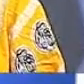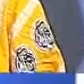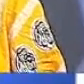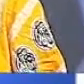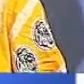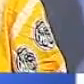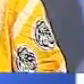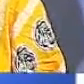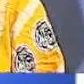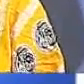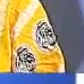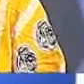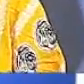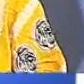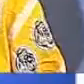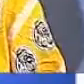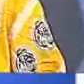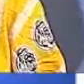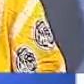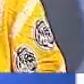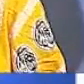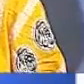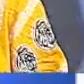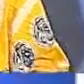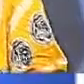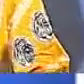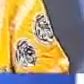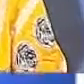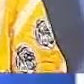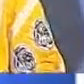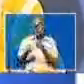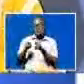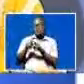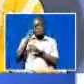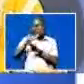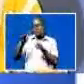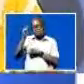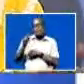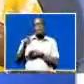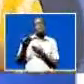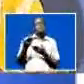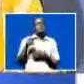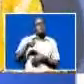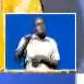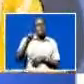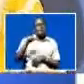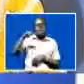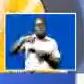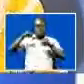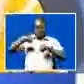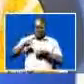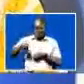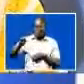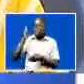Ukatii jamii, ukatii mume wako, na ukajitii wewe mwenyewe kwanza. Naam. Na ukajikubali haswa kama